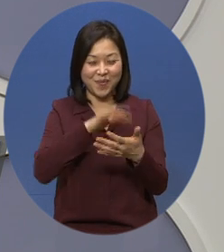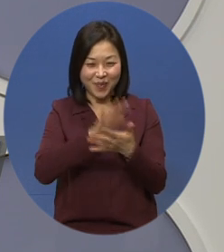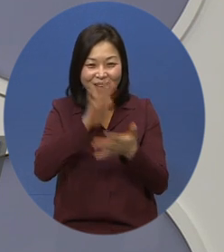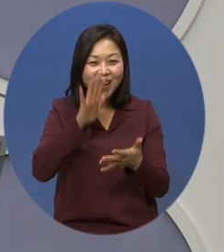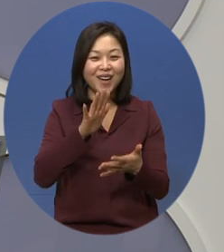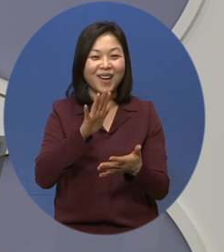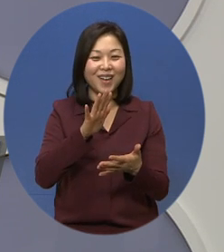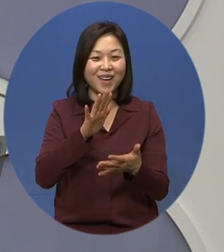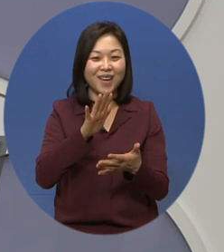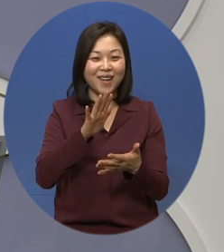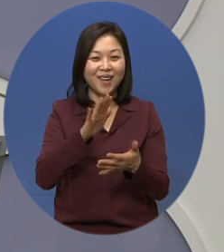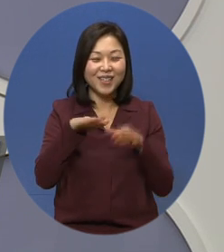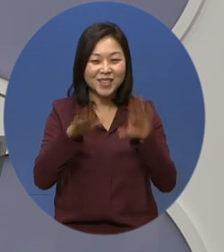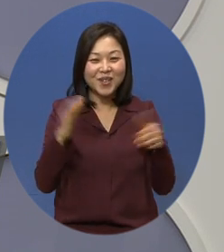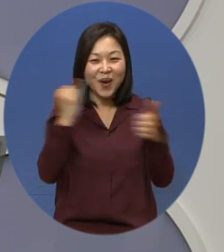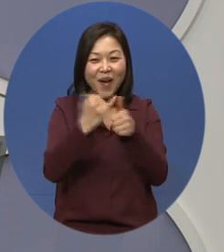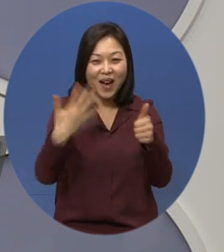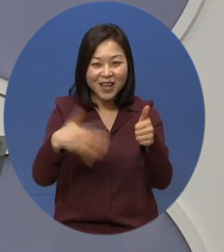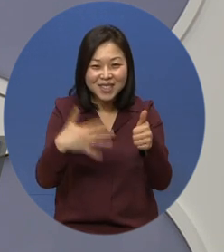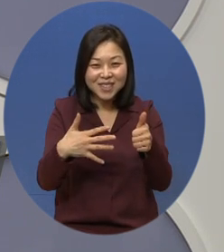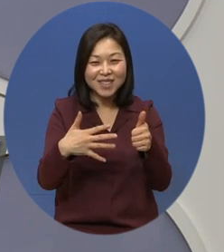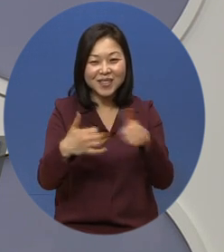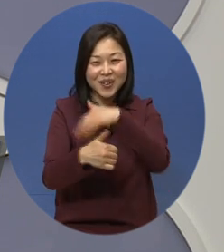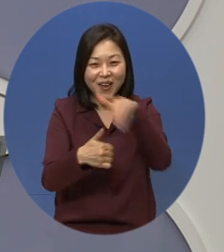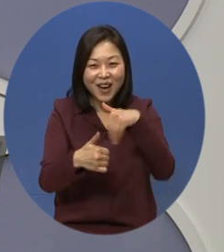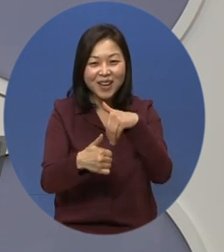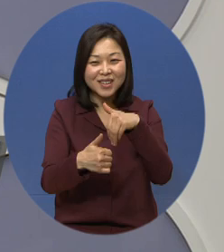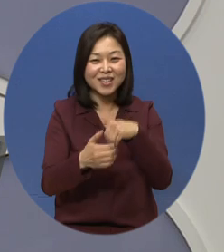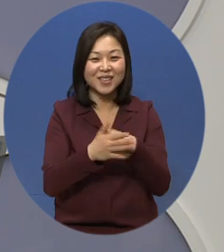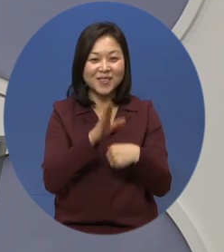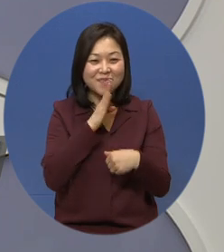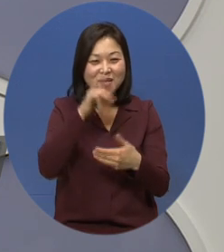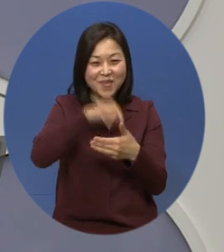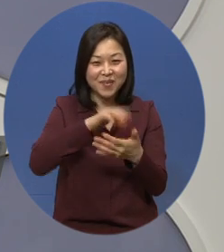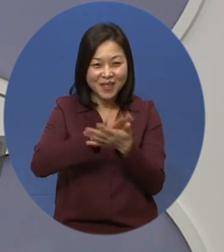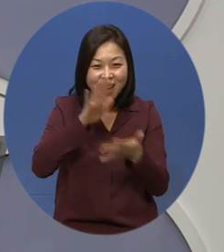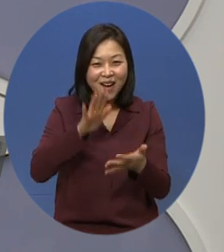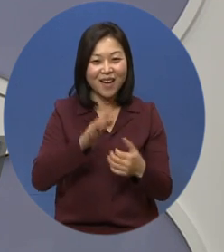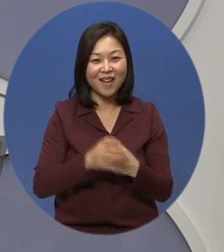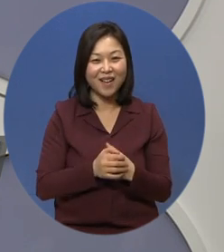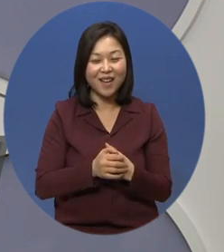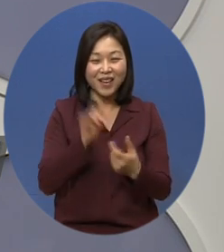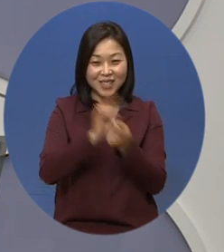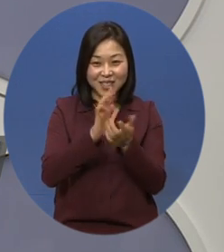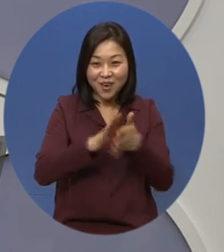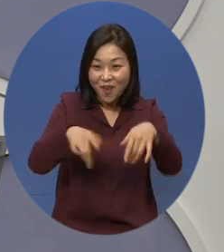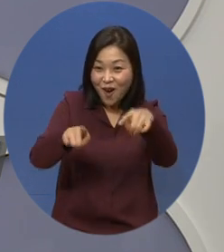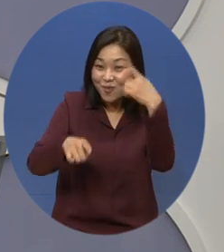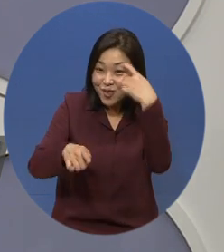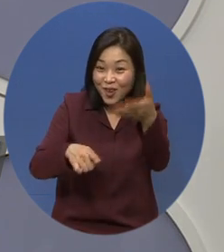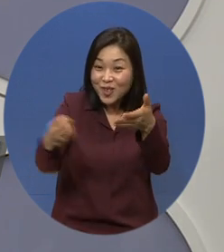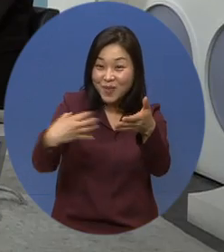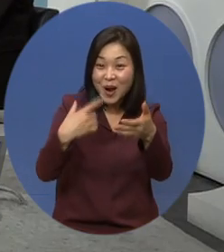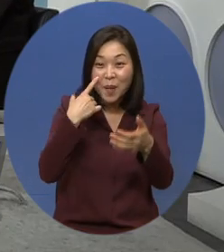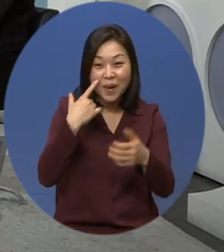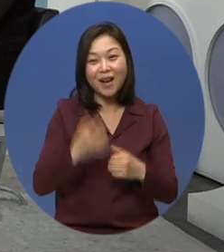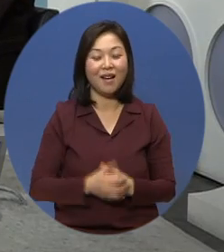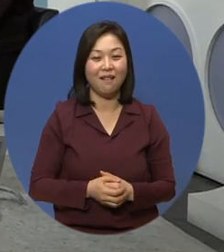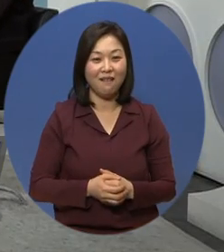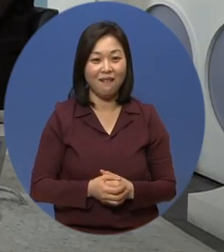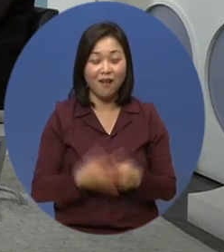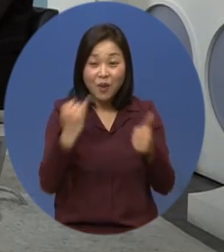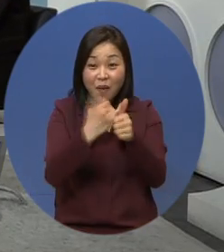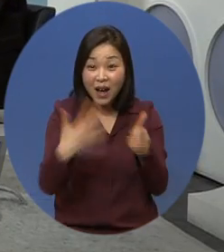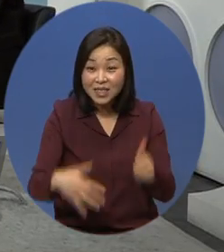아직 노 청각 인데 아직 으 아직 열정이 대단하십니다 직접 하고 다행히 말씀하시죠 5 총각 예